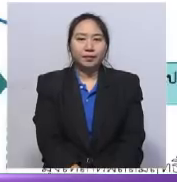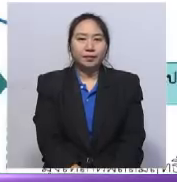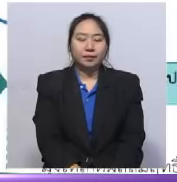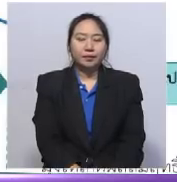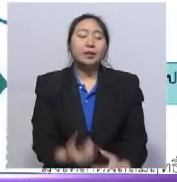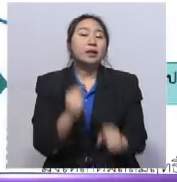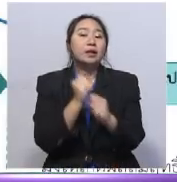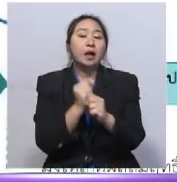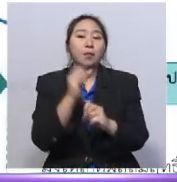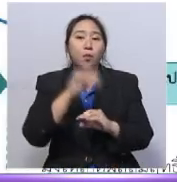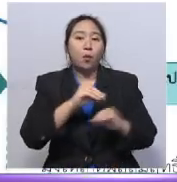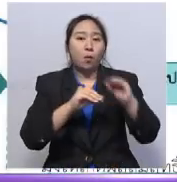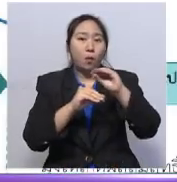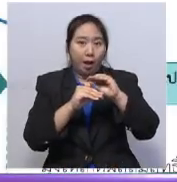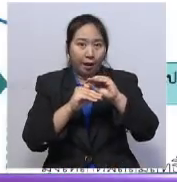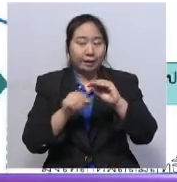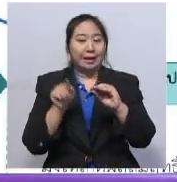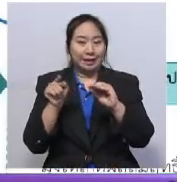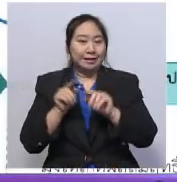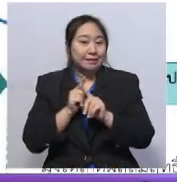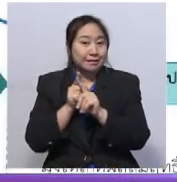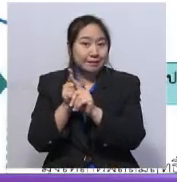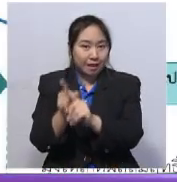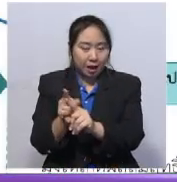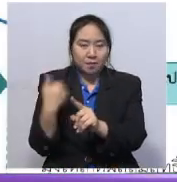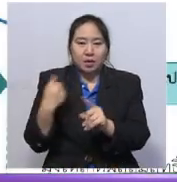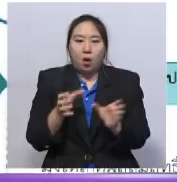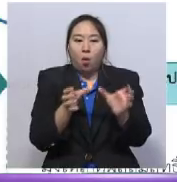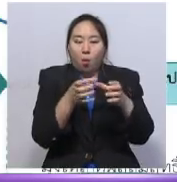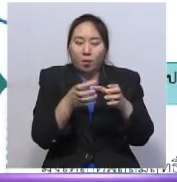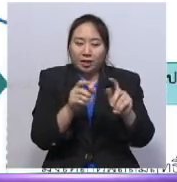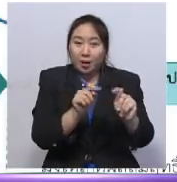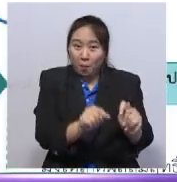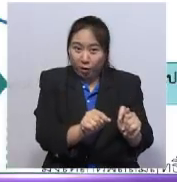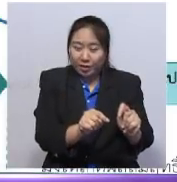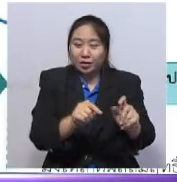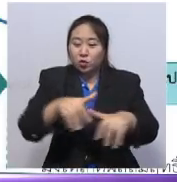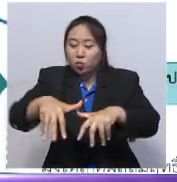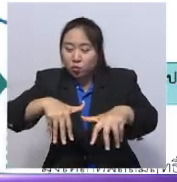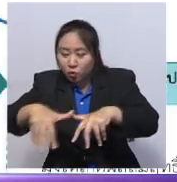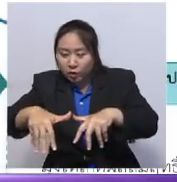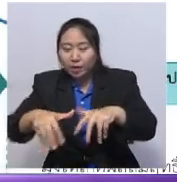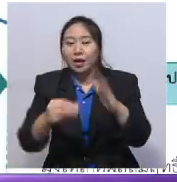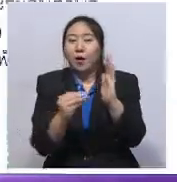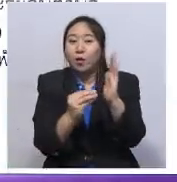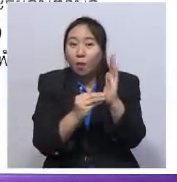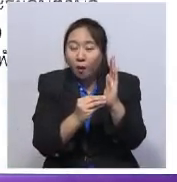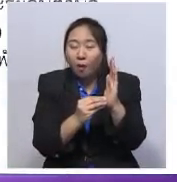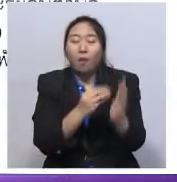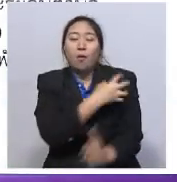การดำเนินการตามโครงการไทยนิยมยั่งยืนมีทีมทั้งระดับตำบลชุมชนและกทม